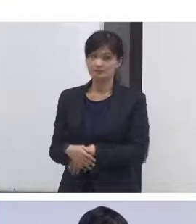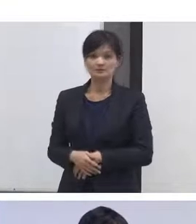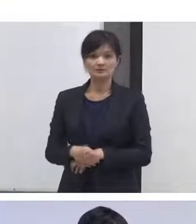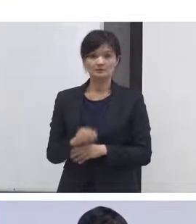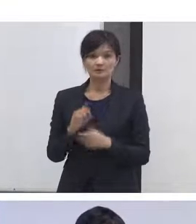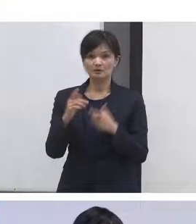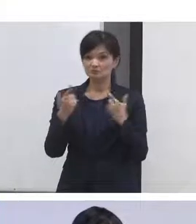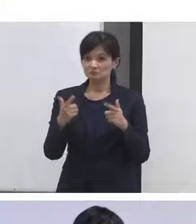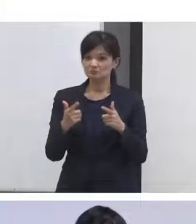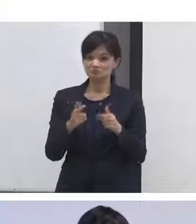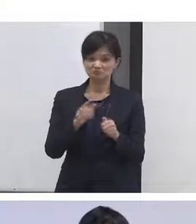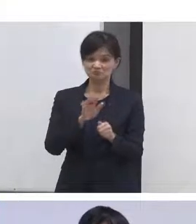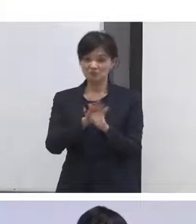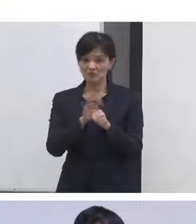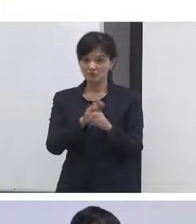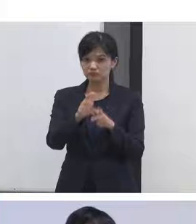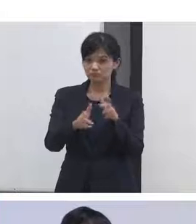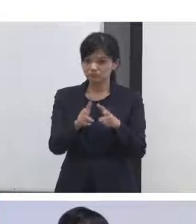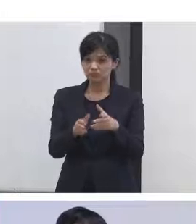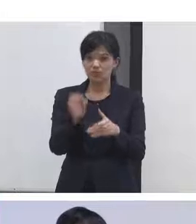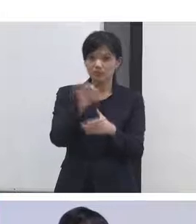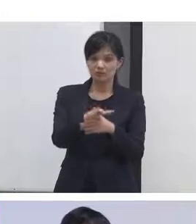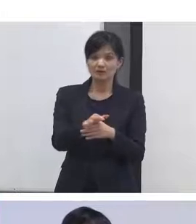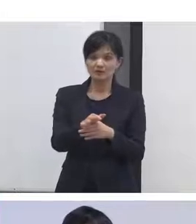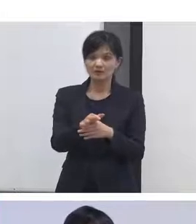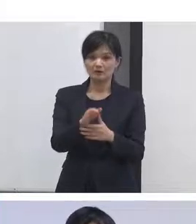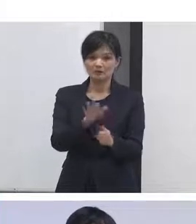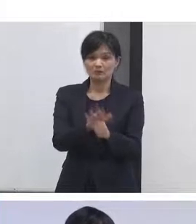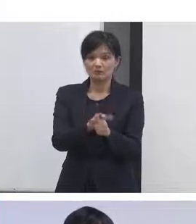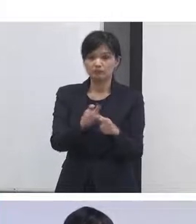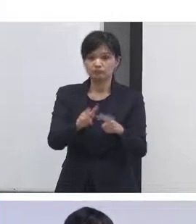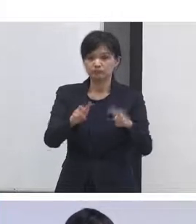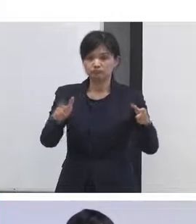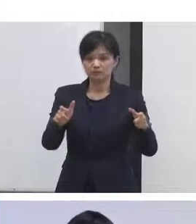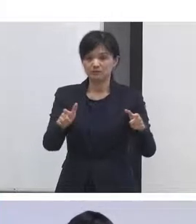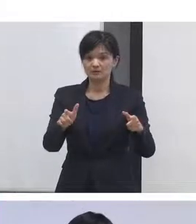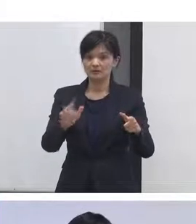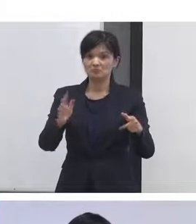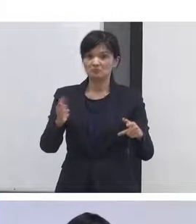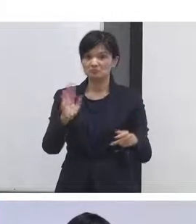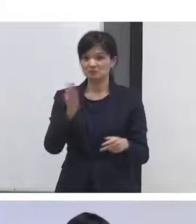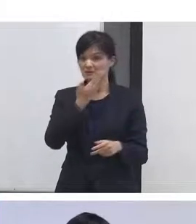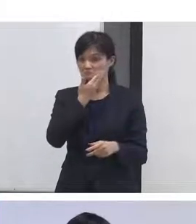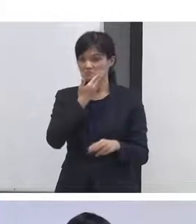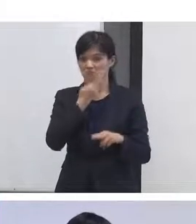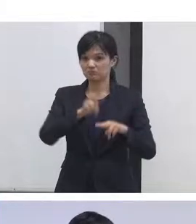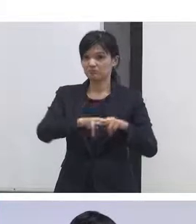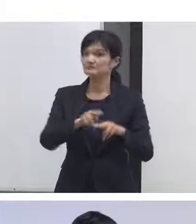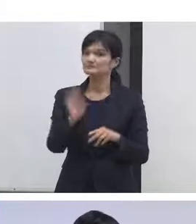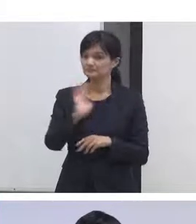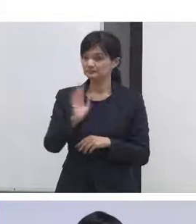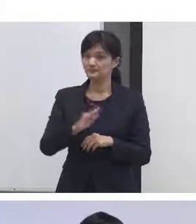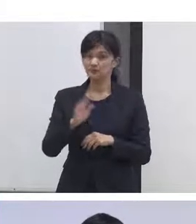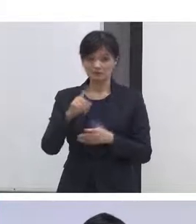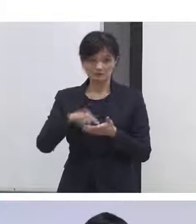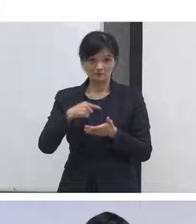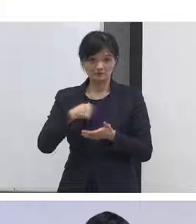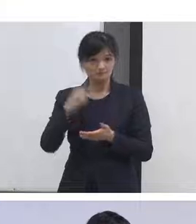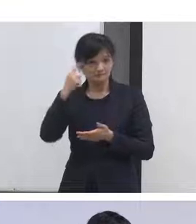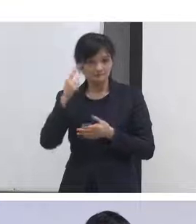公司养起来的。因为其实我觉得这也受到 KPI 的影响，就是其实我们公司之前曾经有一次想要申请经济部的工业局的那